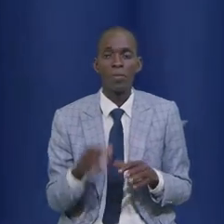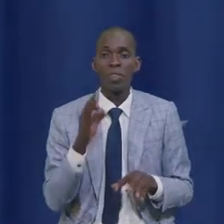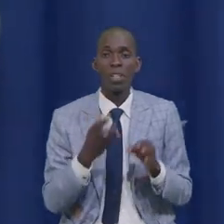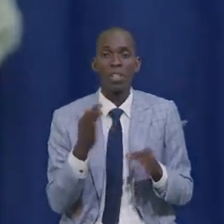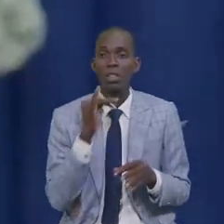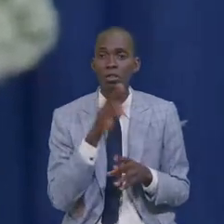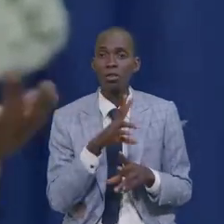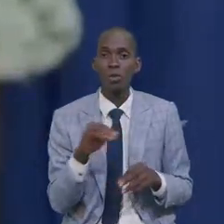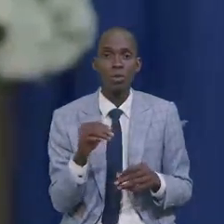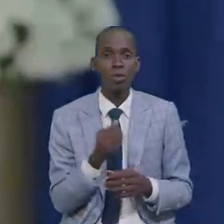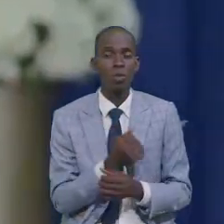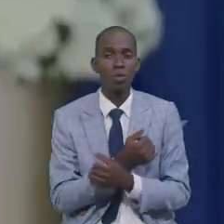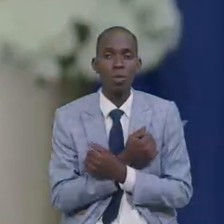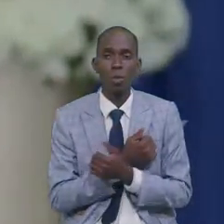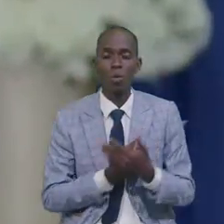Tu n'as pas d'amour.